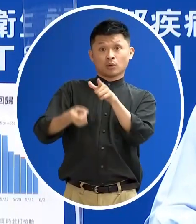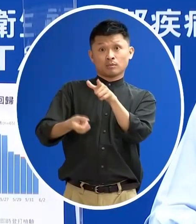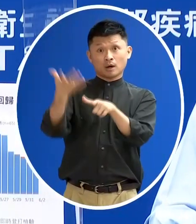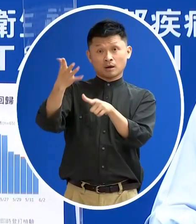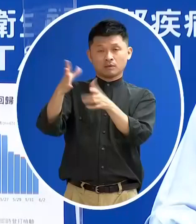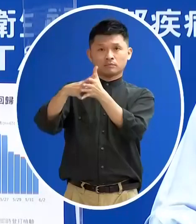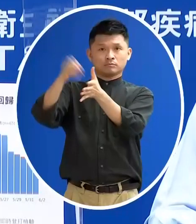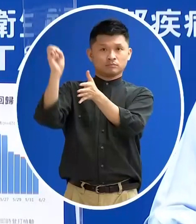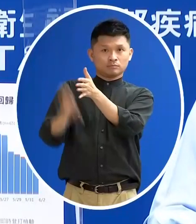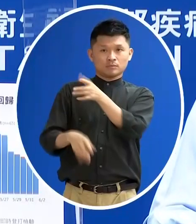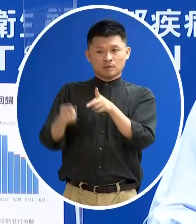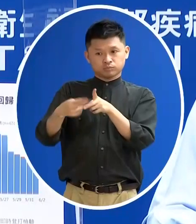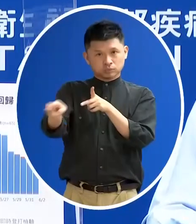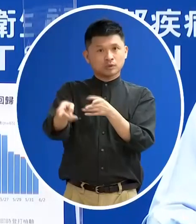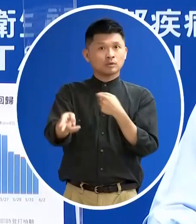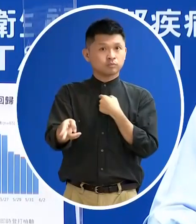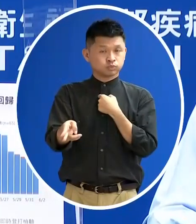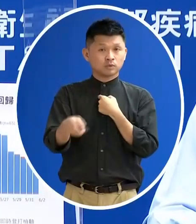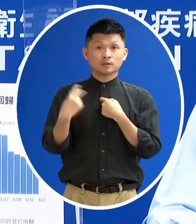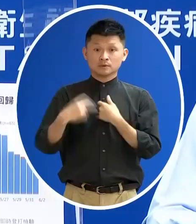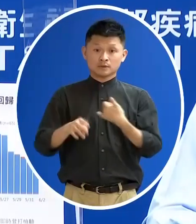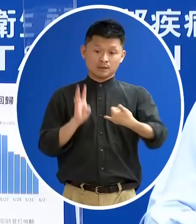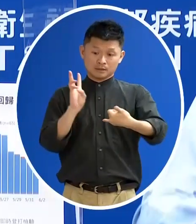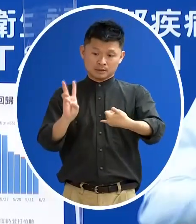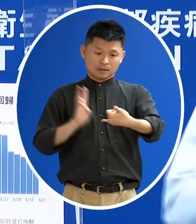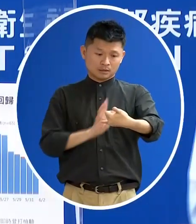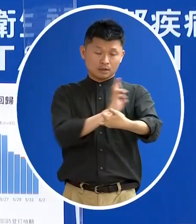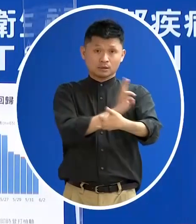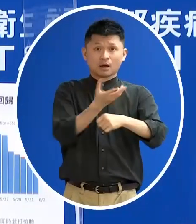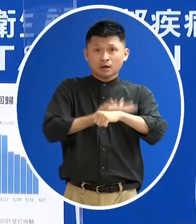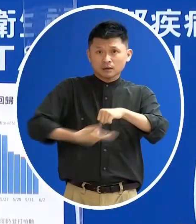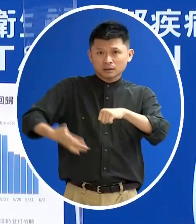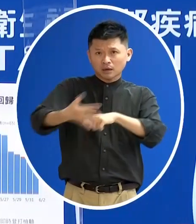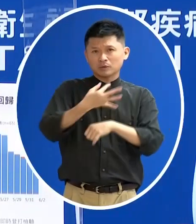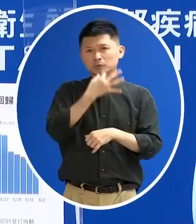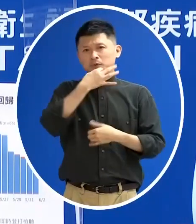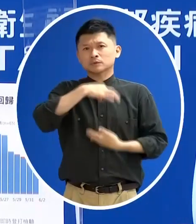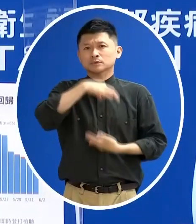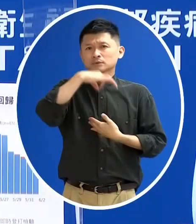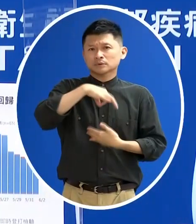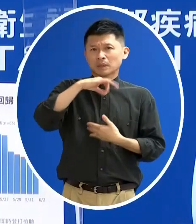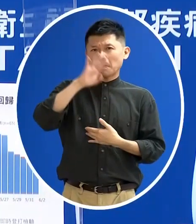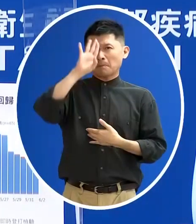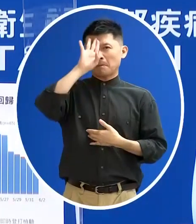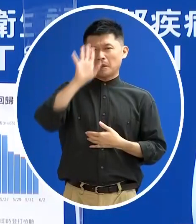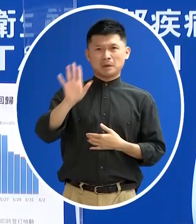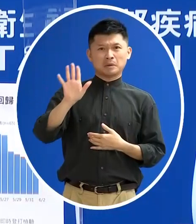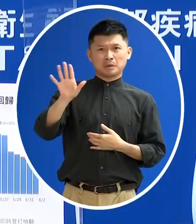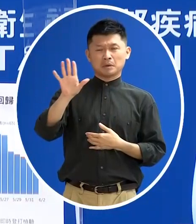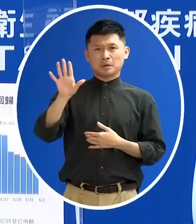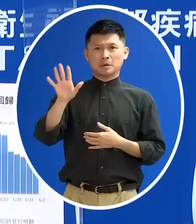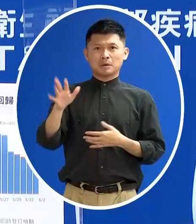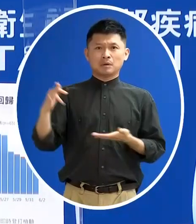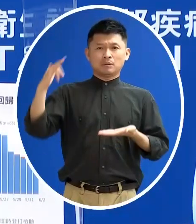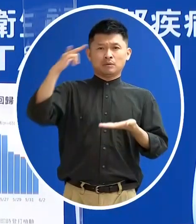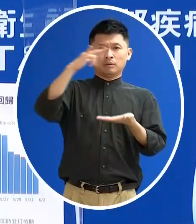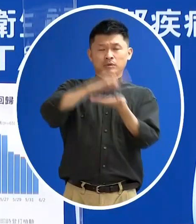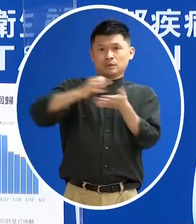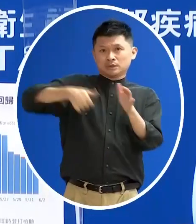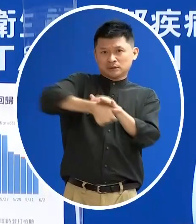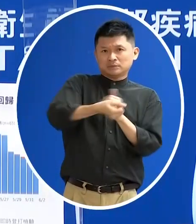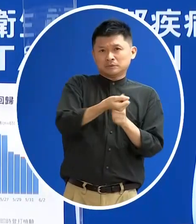告。那至于在离岛这边担心，就是不是有相关的病例会到这个离岛